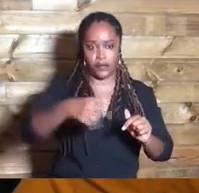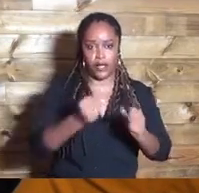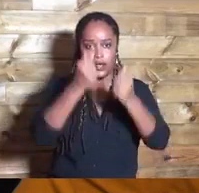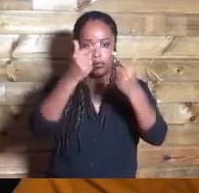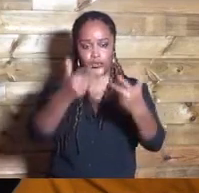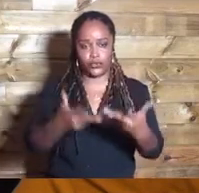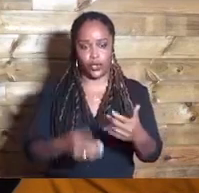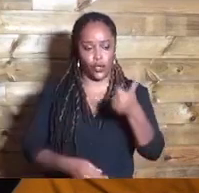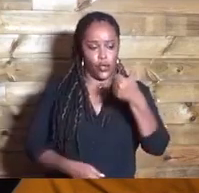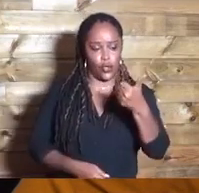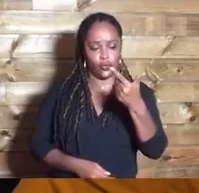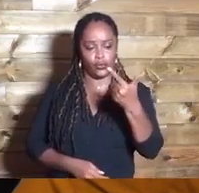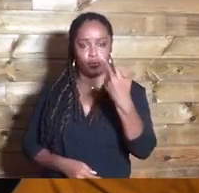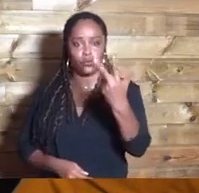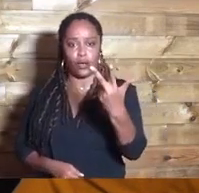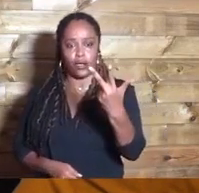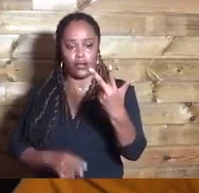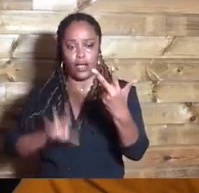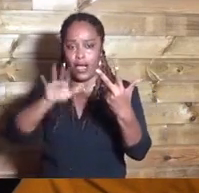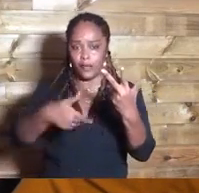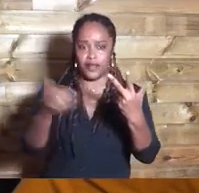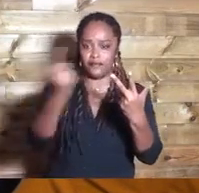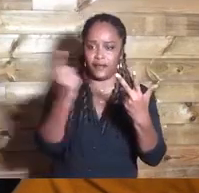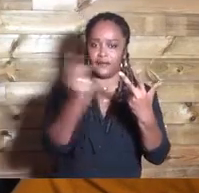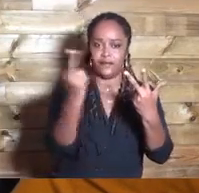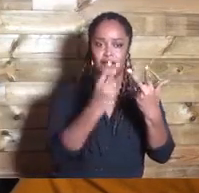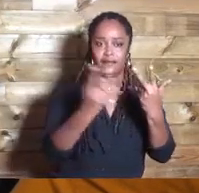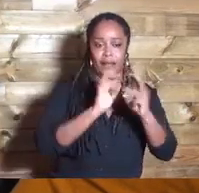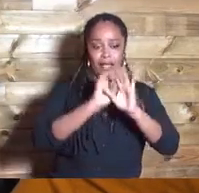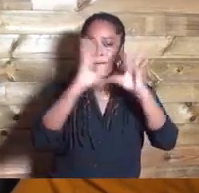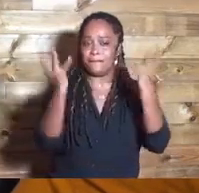trois, c'est comme ça que nous mettons à pays en nous.